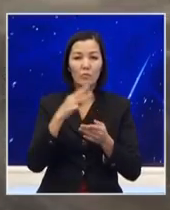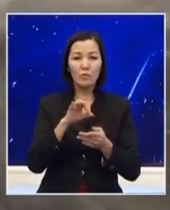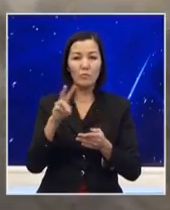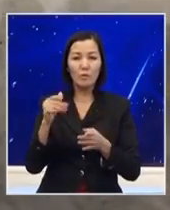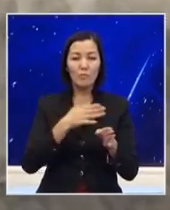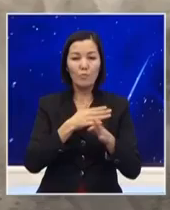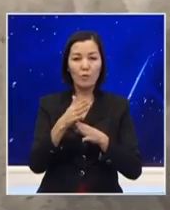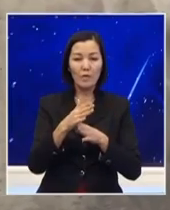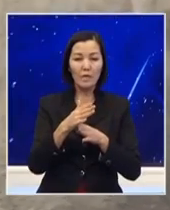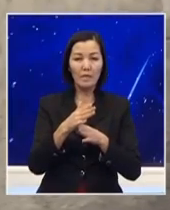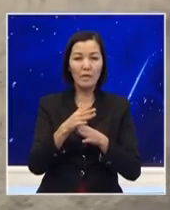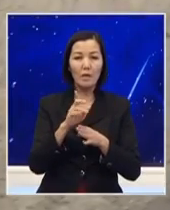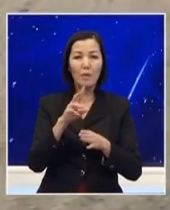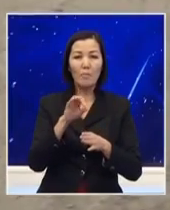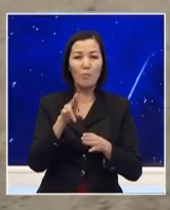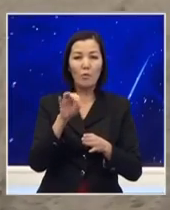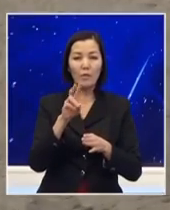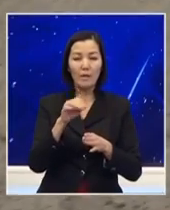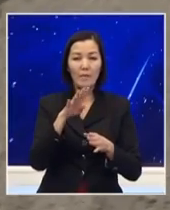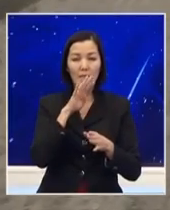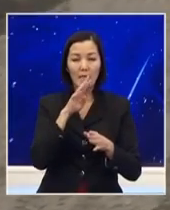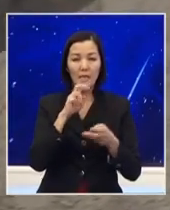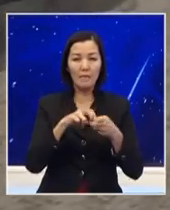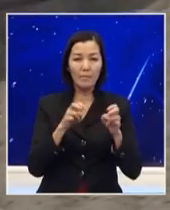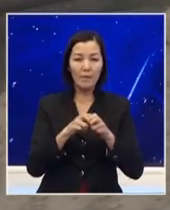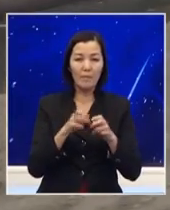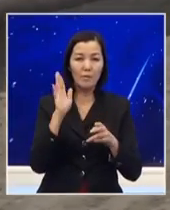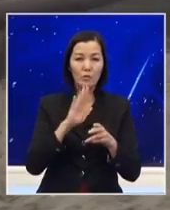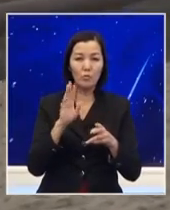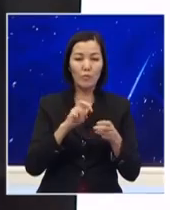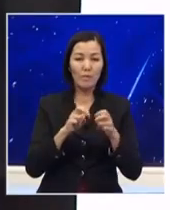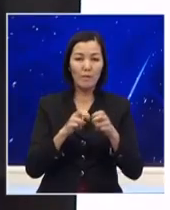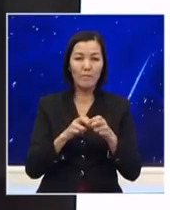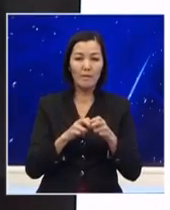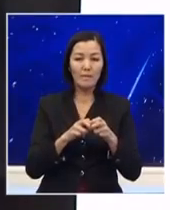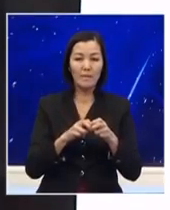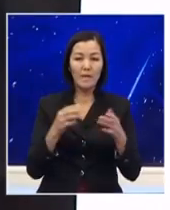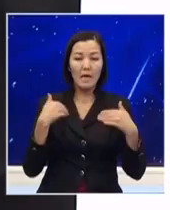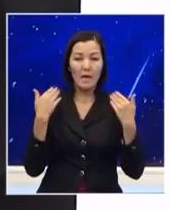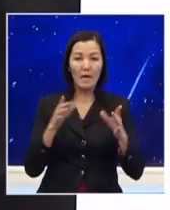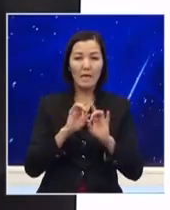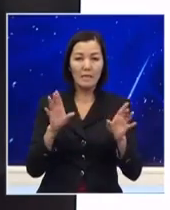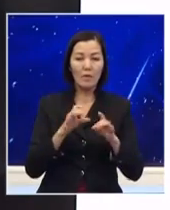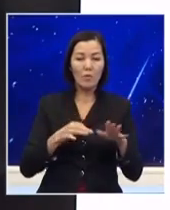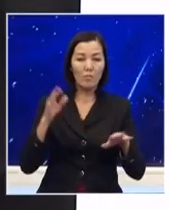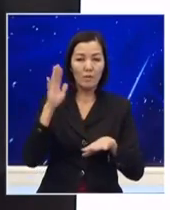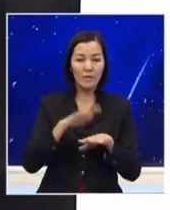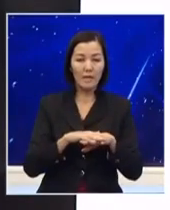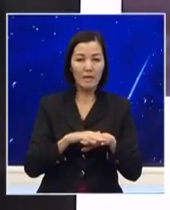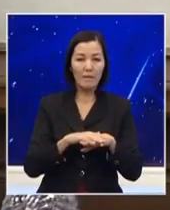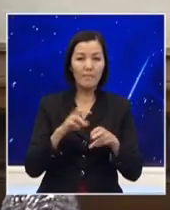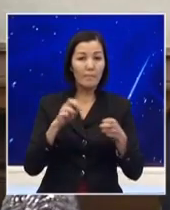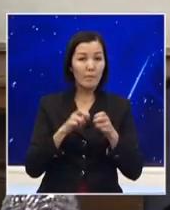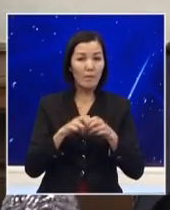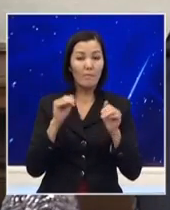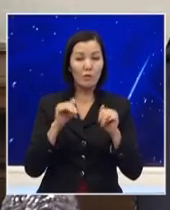қаржы бөлінеді. Батыр Молдахметов Текелідегі түйткілді су мәселесін де ескерусіз қалдырмады. Амандық Ғаббасұлы